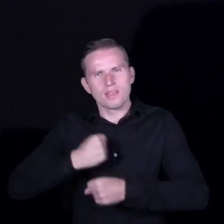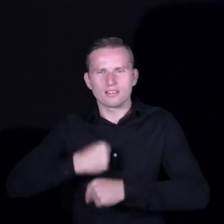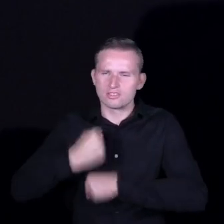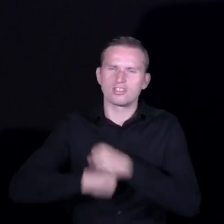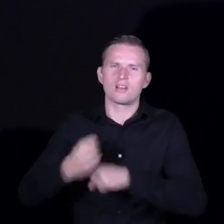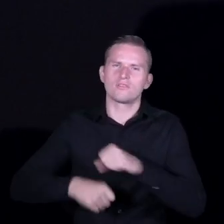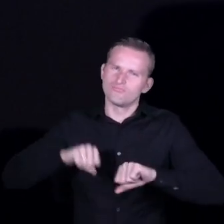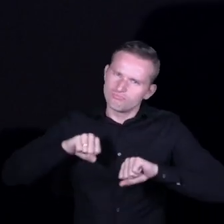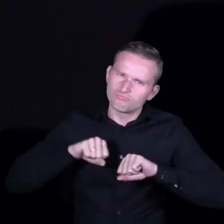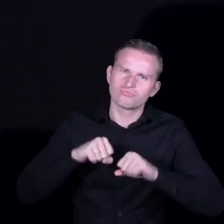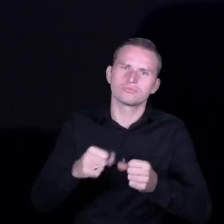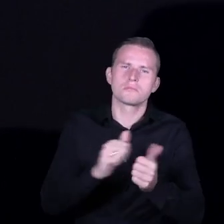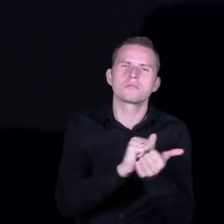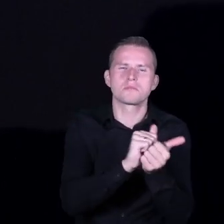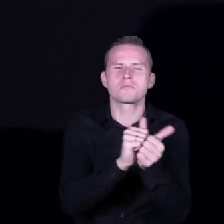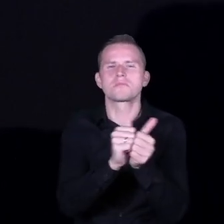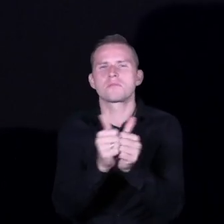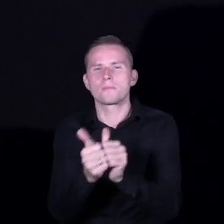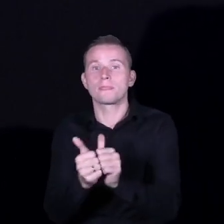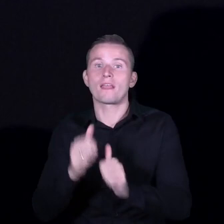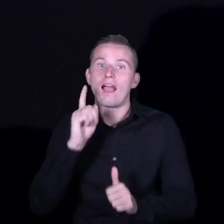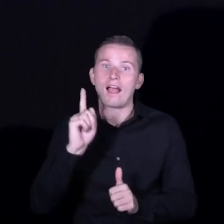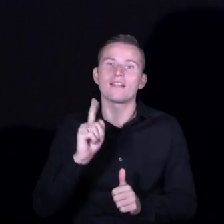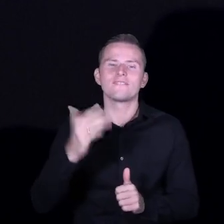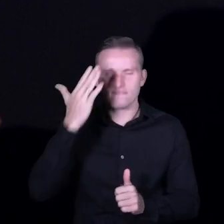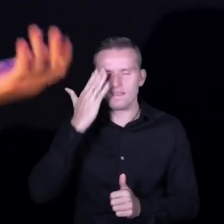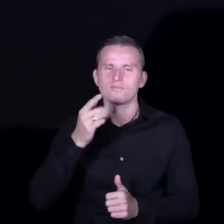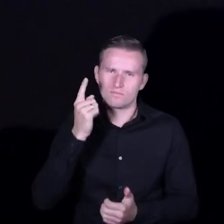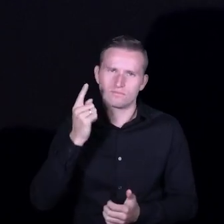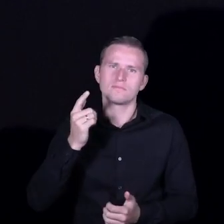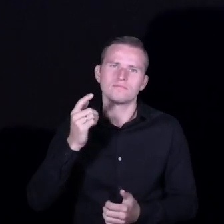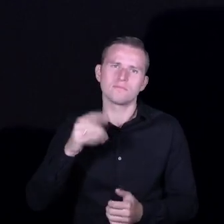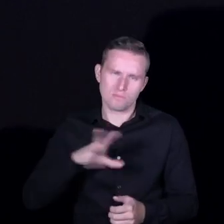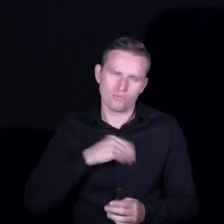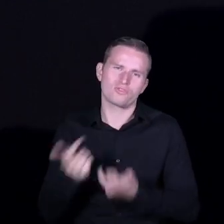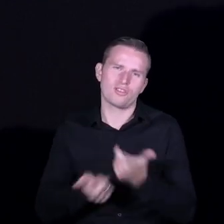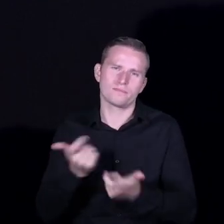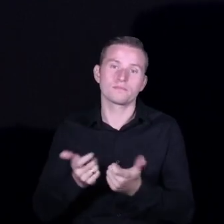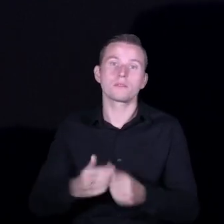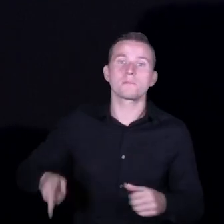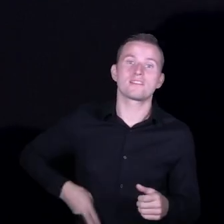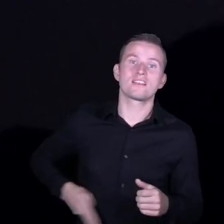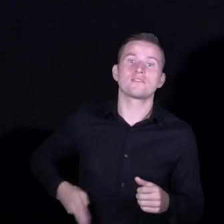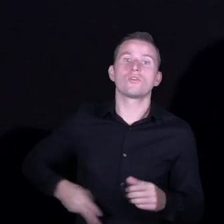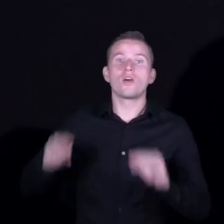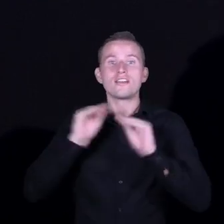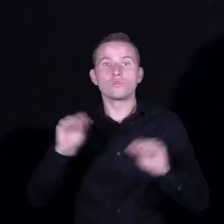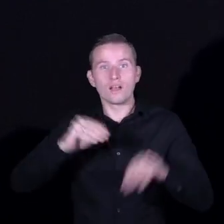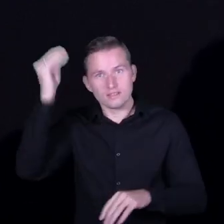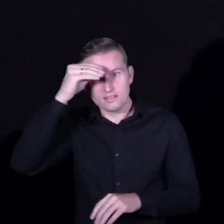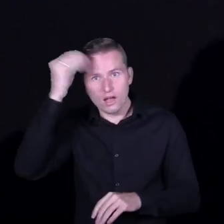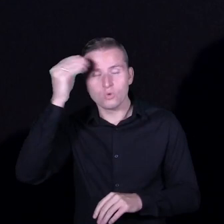to z pomocą no, oczywiście Ministerstwa Edukacji i Nauki, bo bez tego się nie